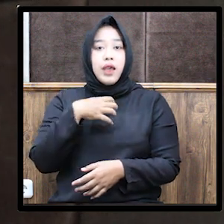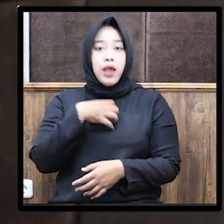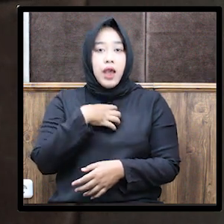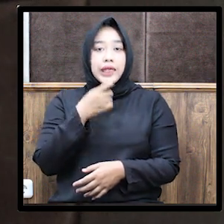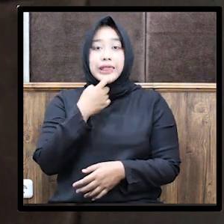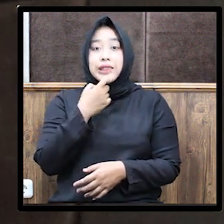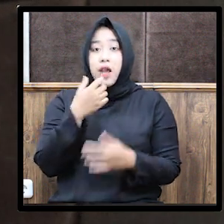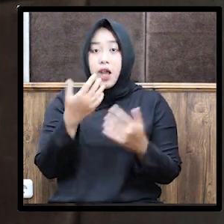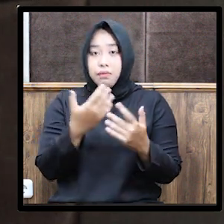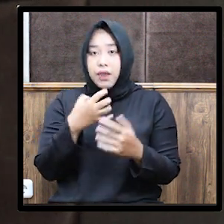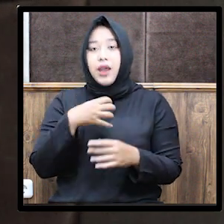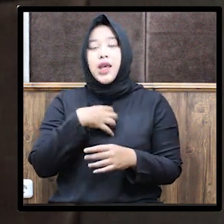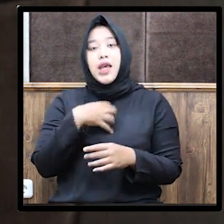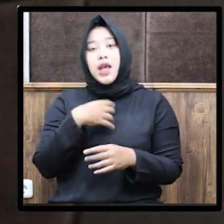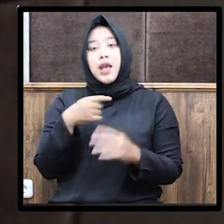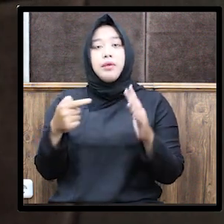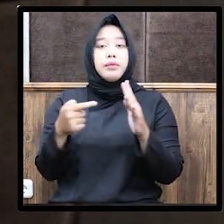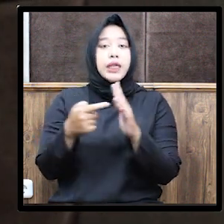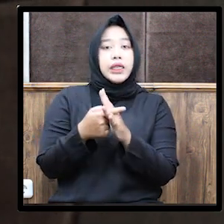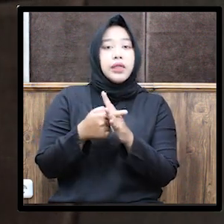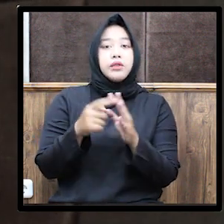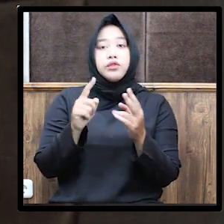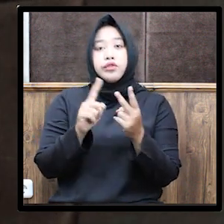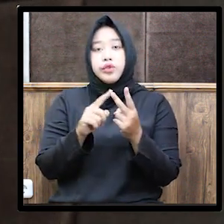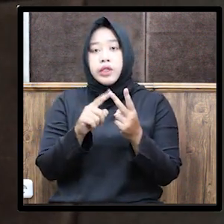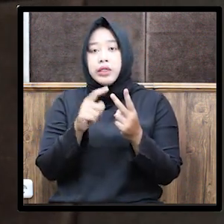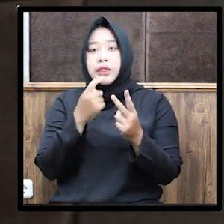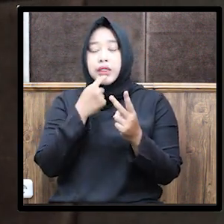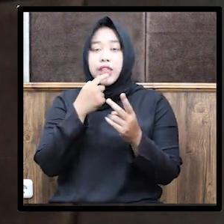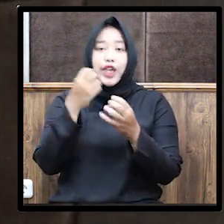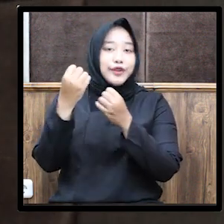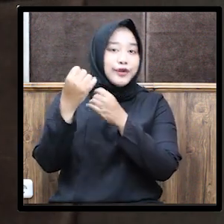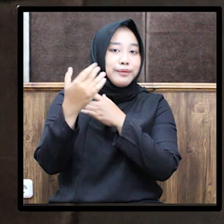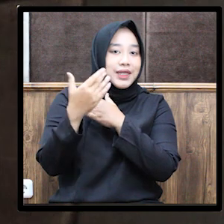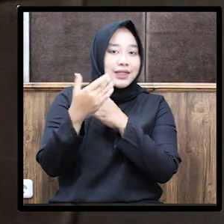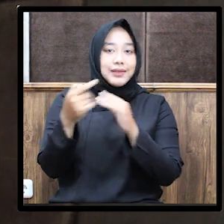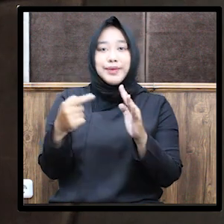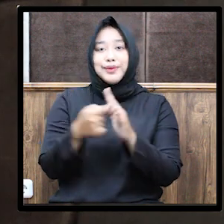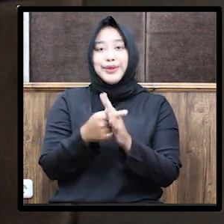tidak. Nah, yang berikutnya itu temuan terkait dengan